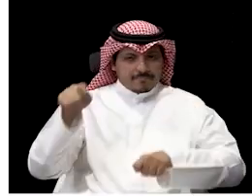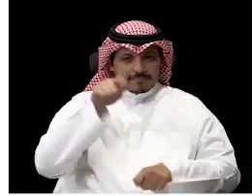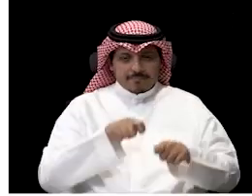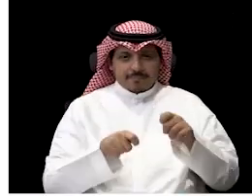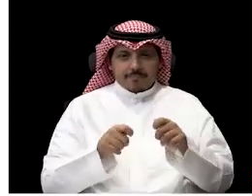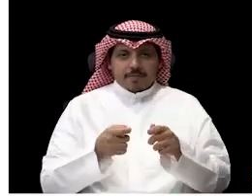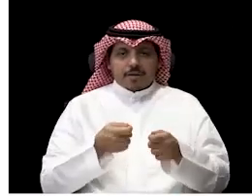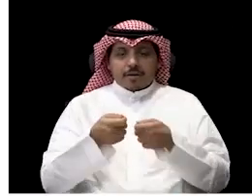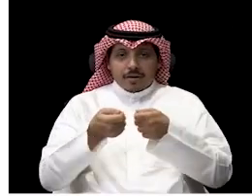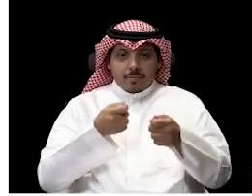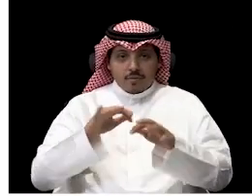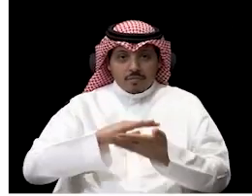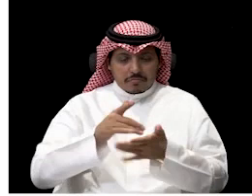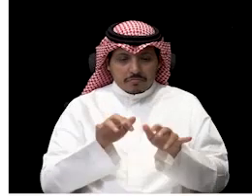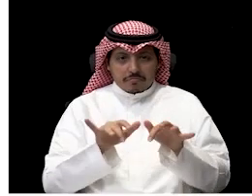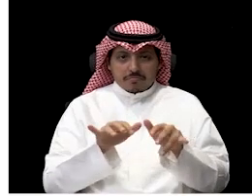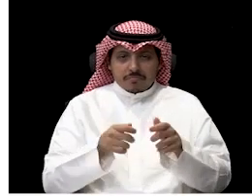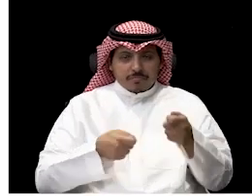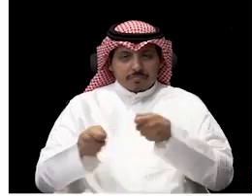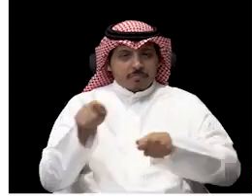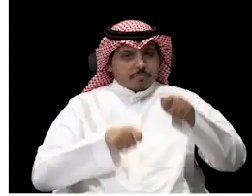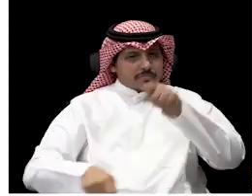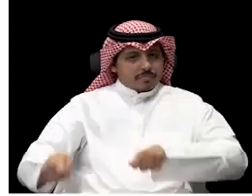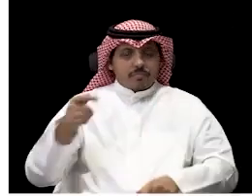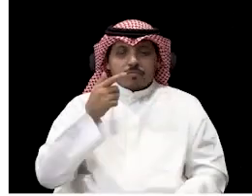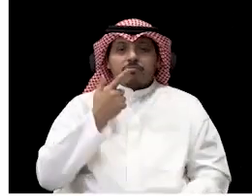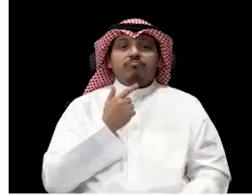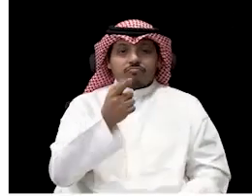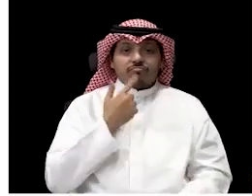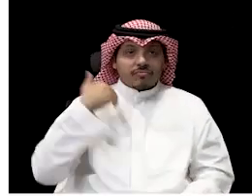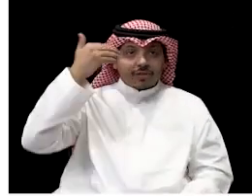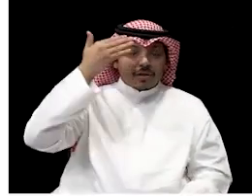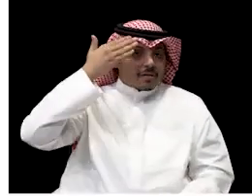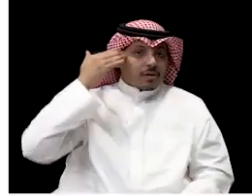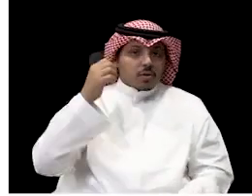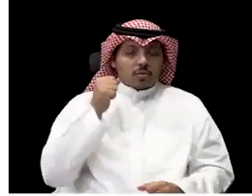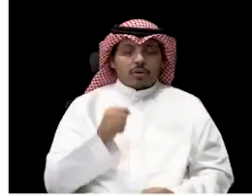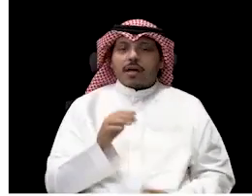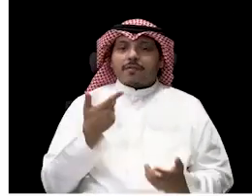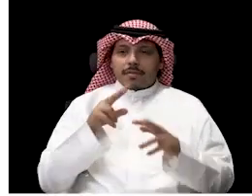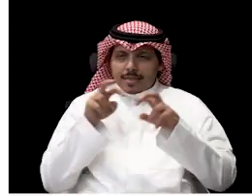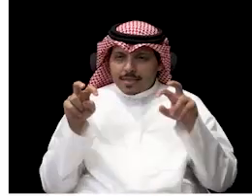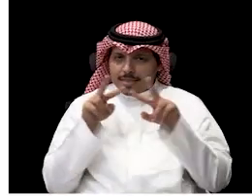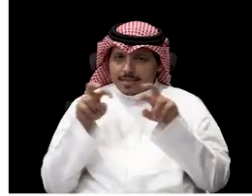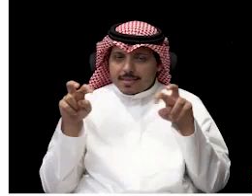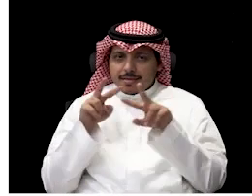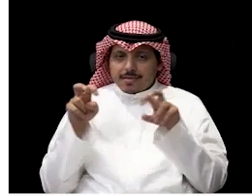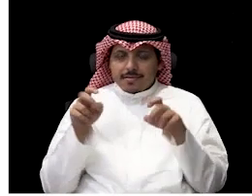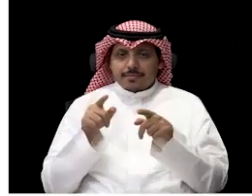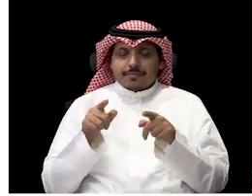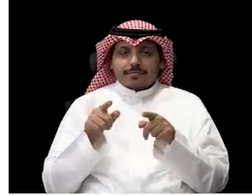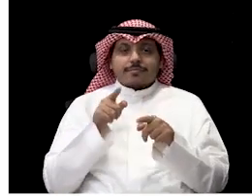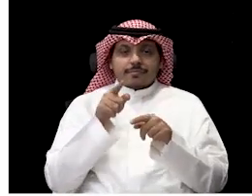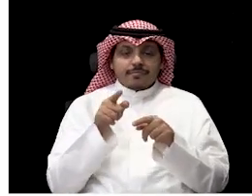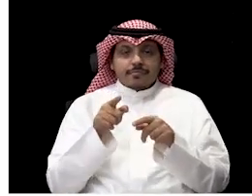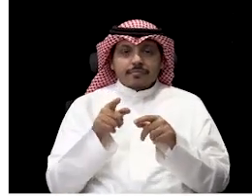متخصص في الحاسب الآلي. في البداية تبحث عن ماذا؟ عن المعلومات التي تخص هذا الأمر،